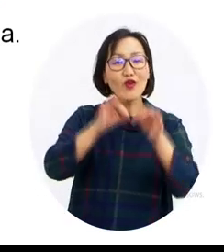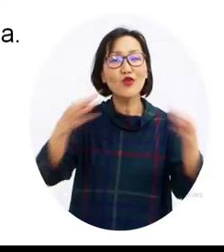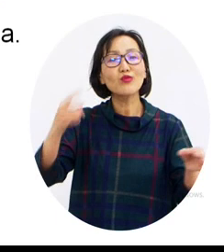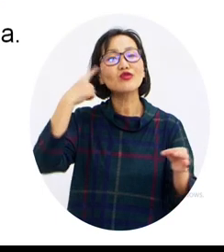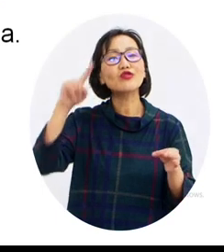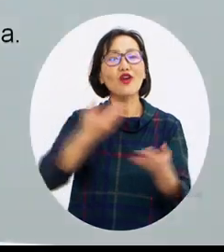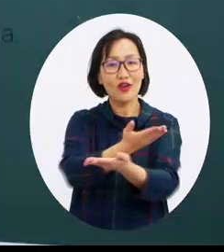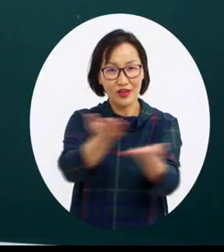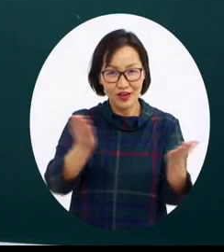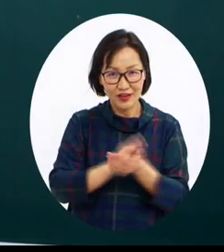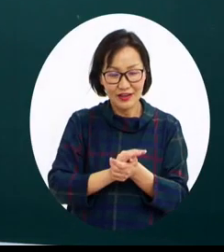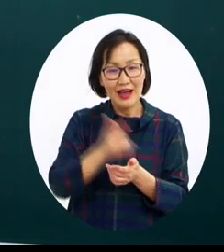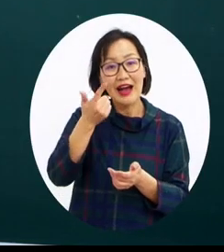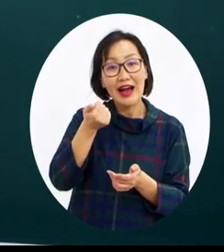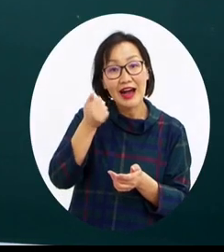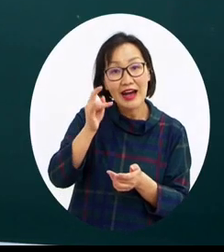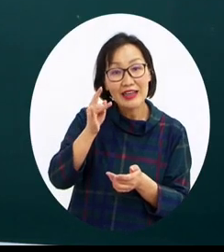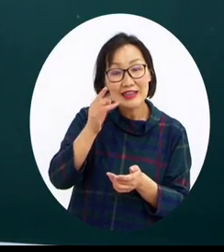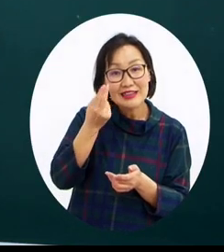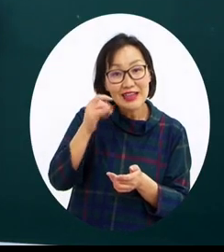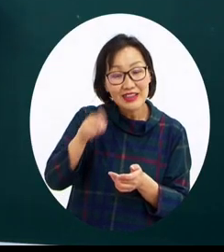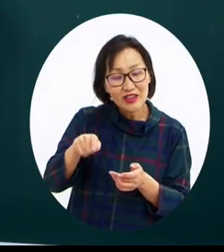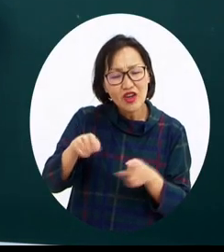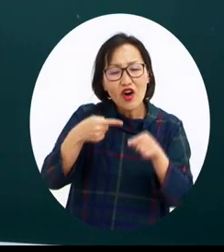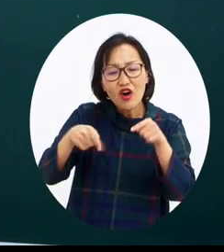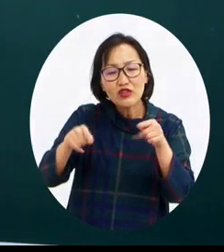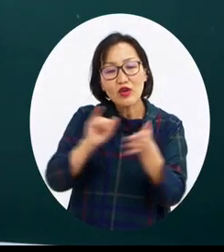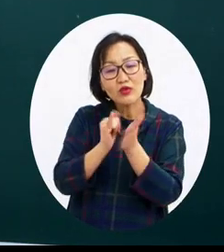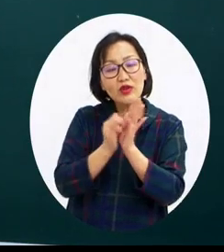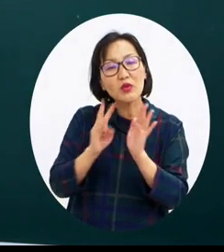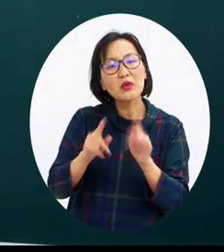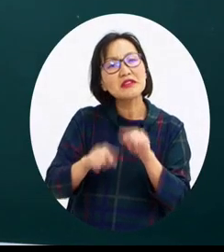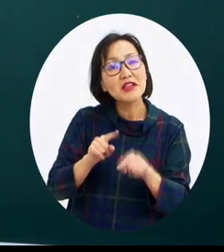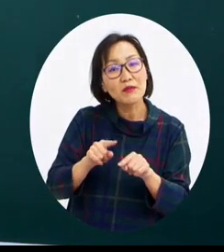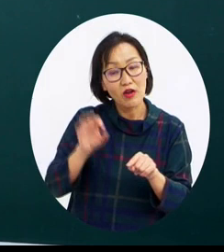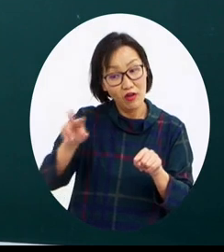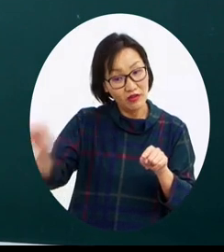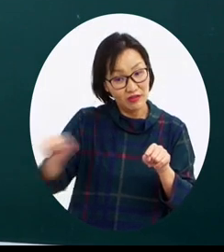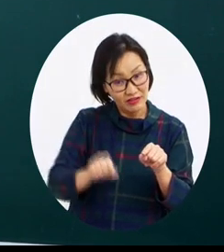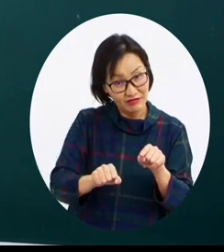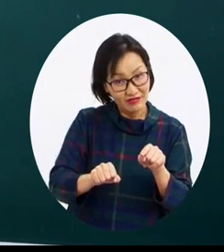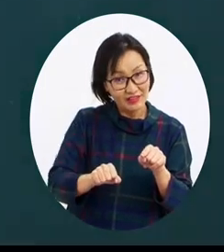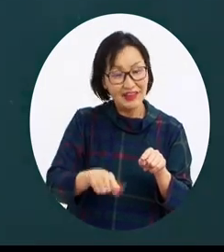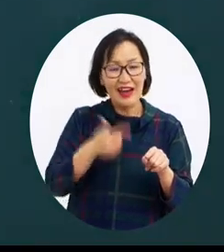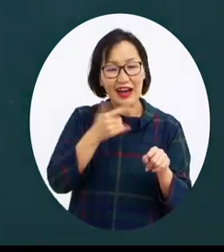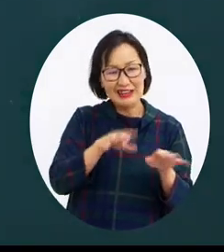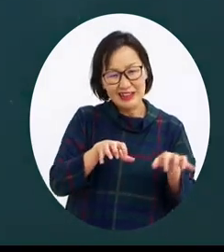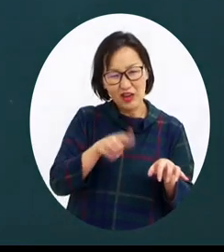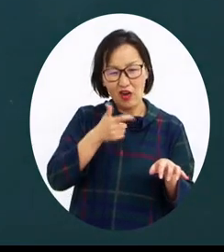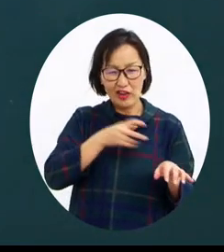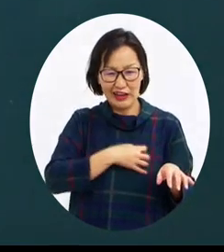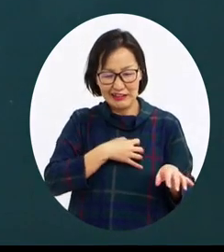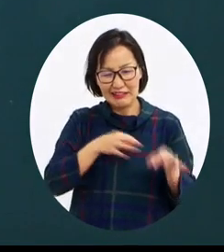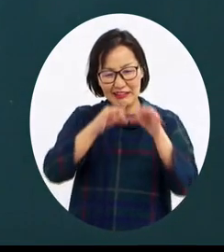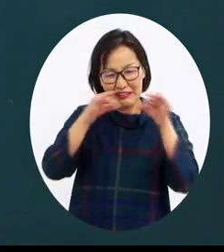өгүүлбэр зохиочих нэ. Мөн гар цайлах гэдгээр ойролцоо утгатай хэлцүүгийг олж чинь. Төрөний харамлын гэдэгтээ гар